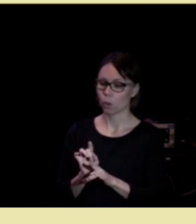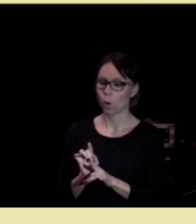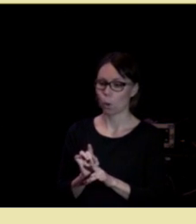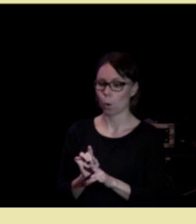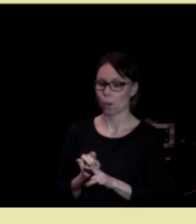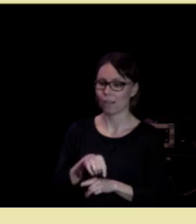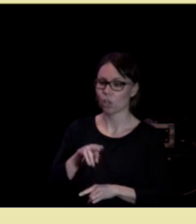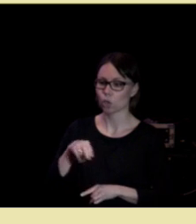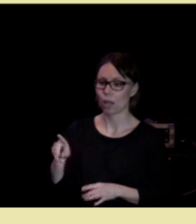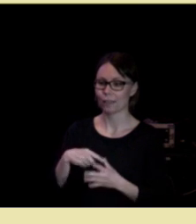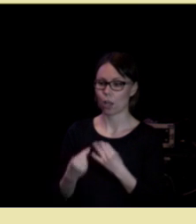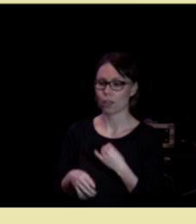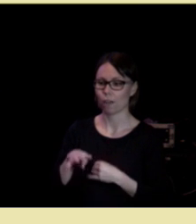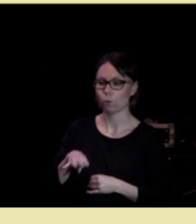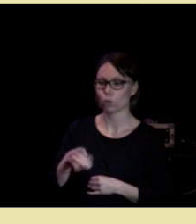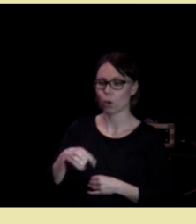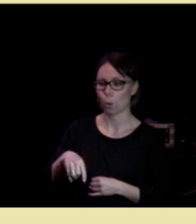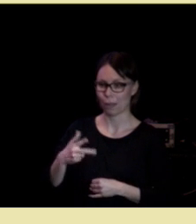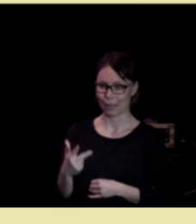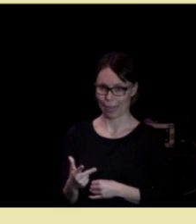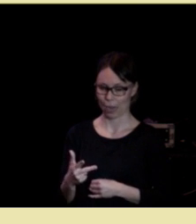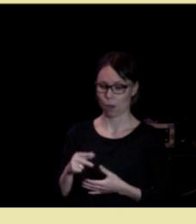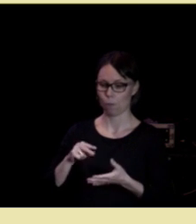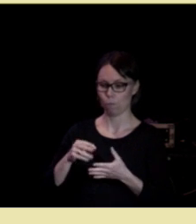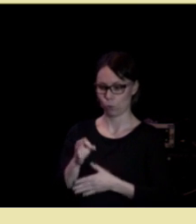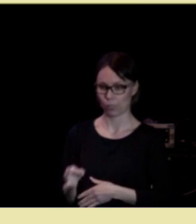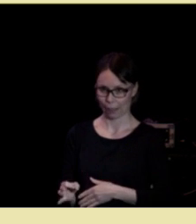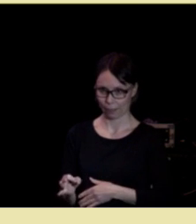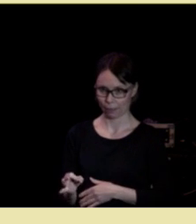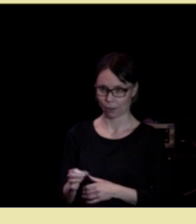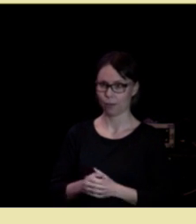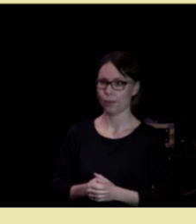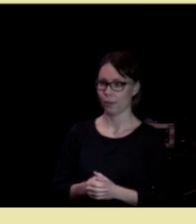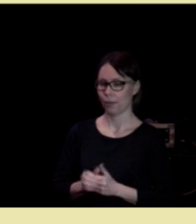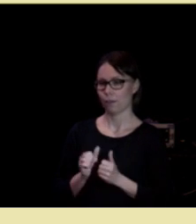de nasjonale tallene 14,3%, følge SSB.